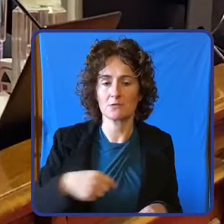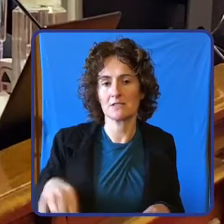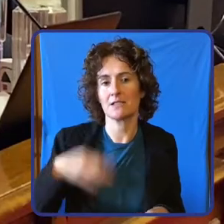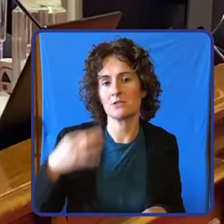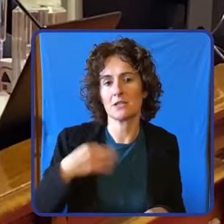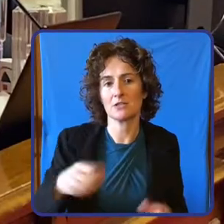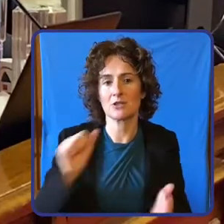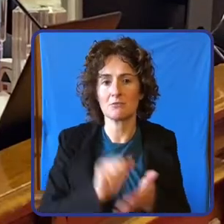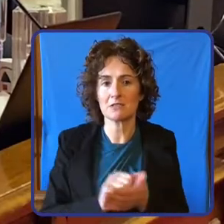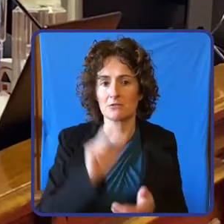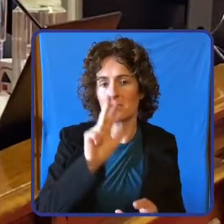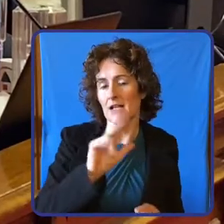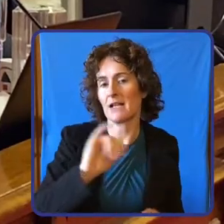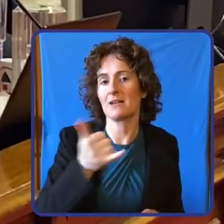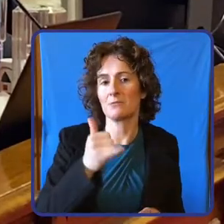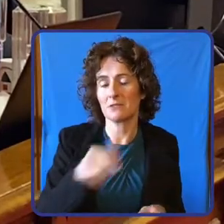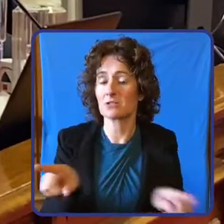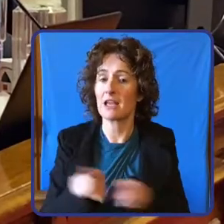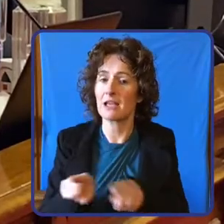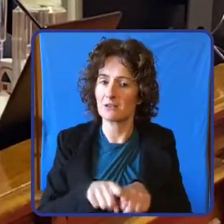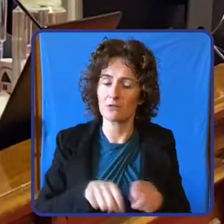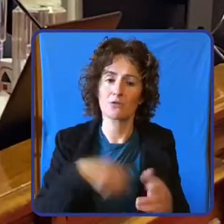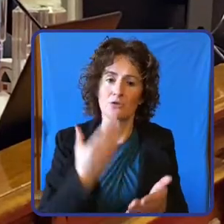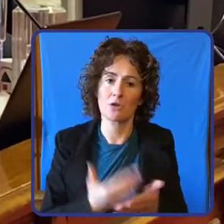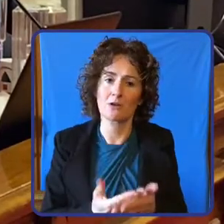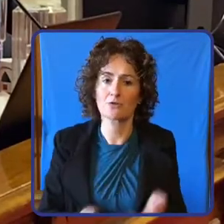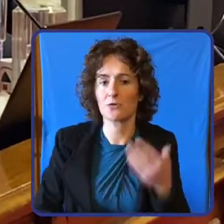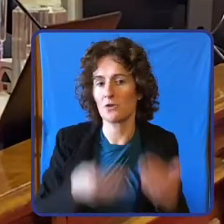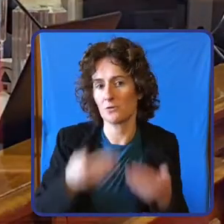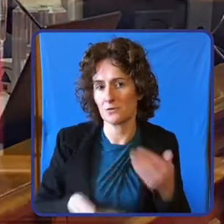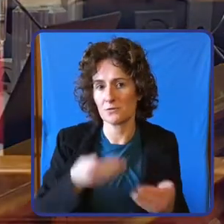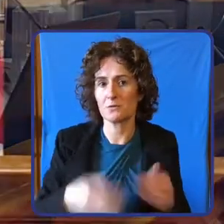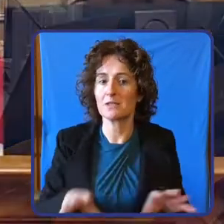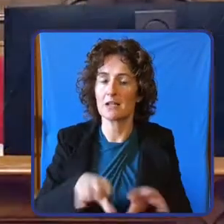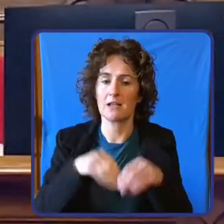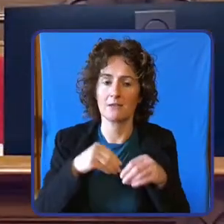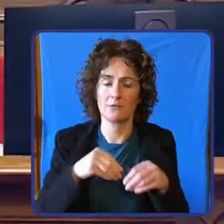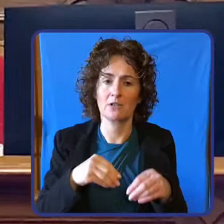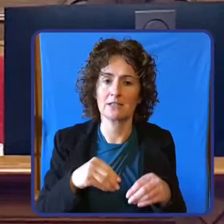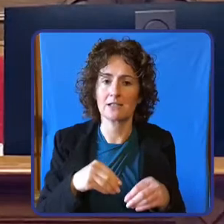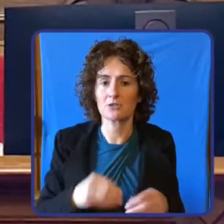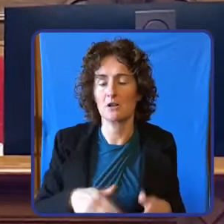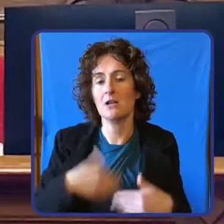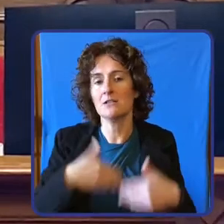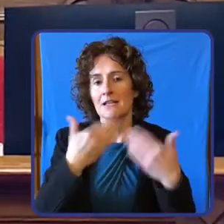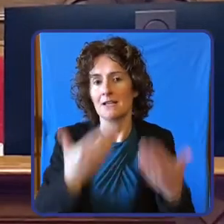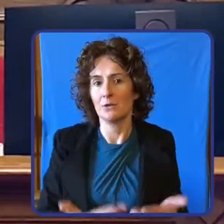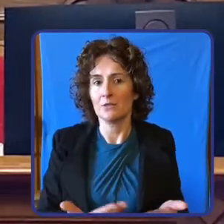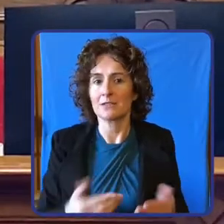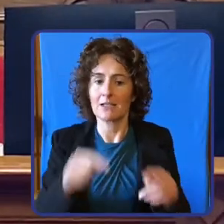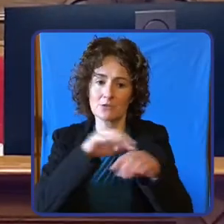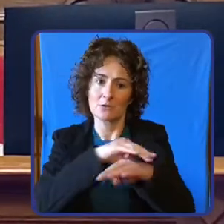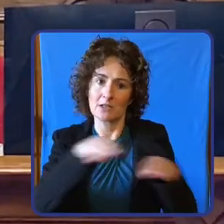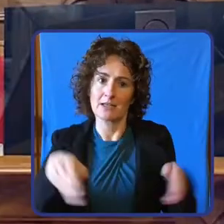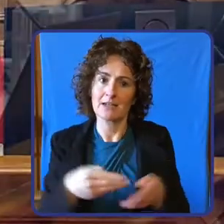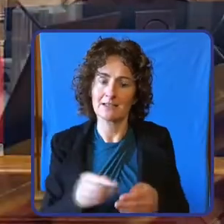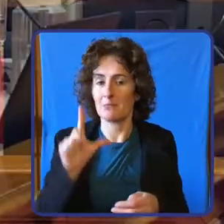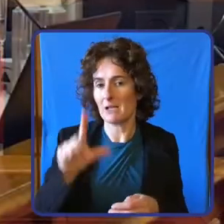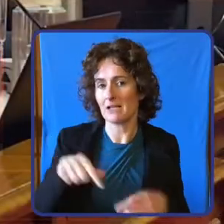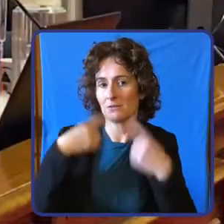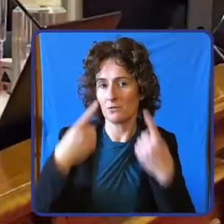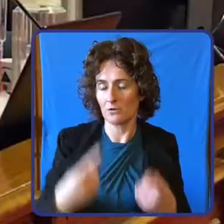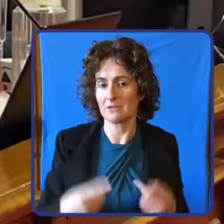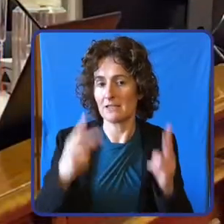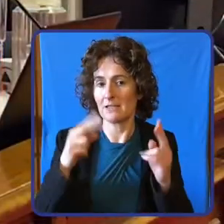egészségügyi bizottság 3 igen szavazattal egyhangulag javasolja a közgyűlés számára elfogadásra. Az előterjesztés keretében van 2 határozati